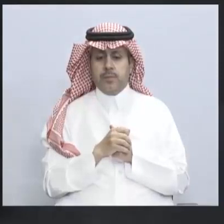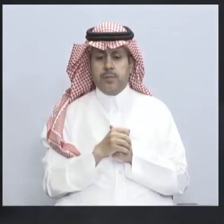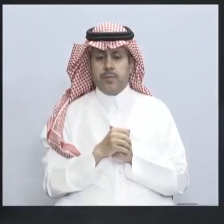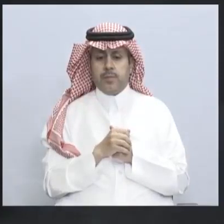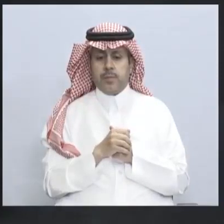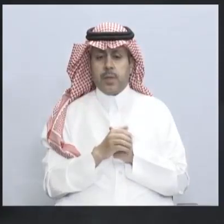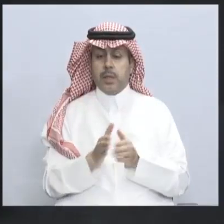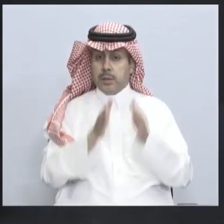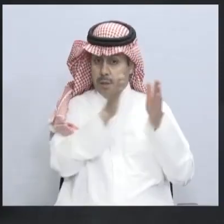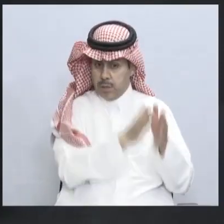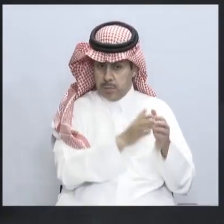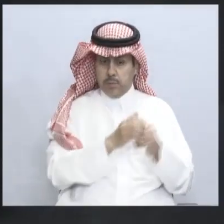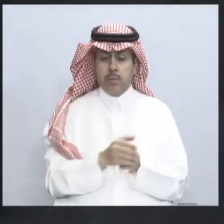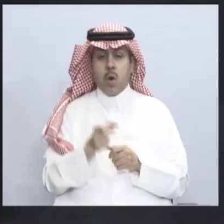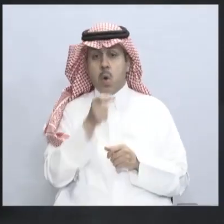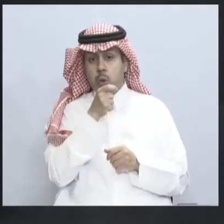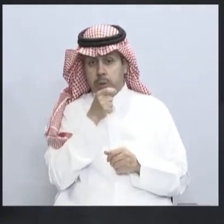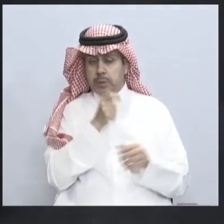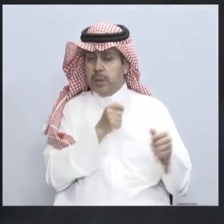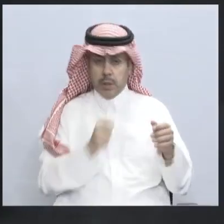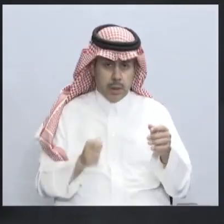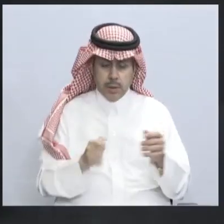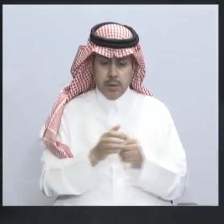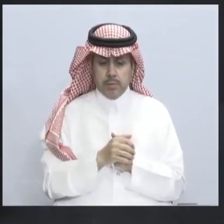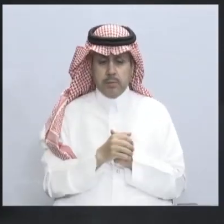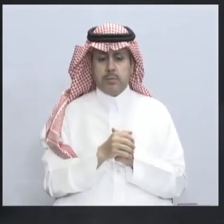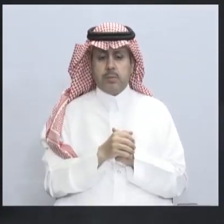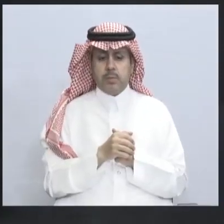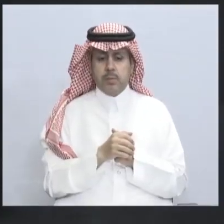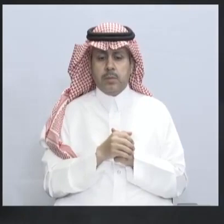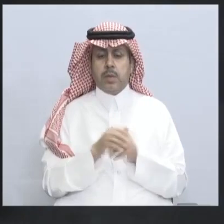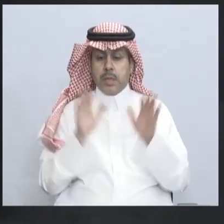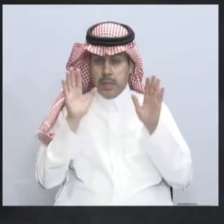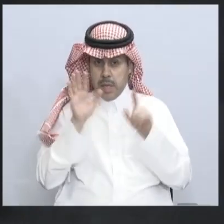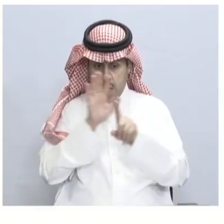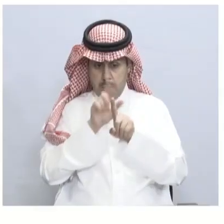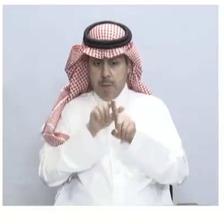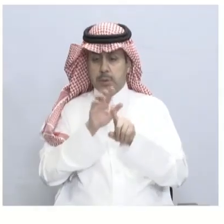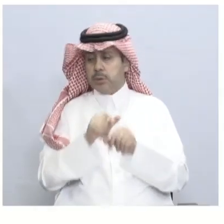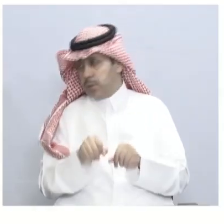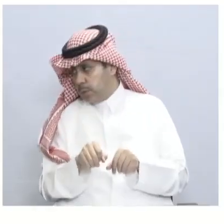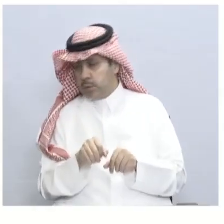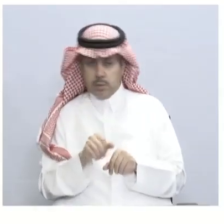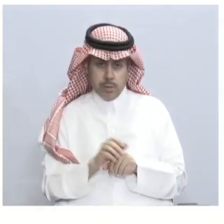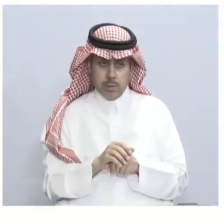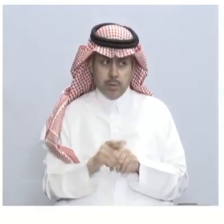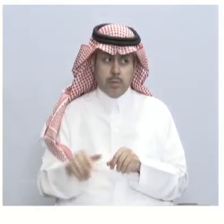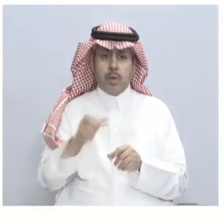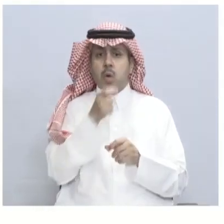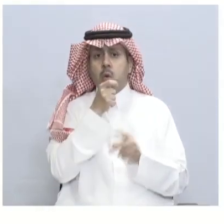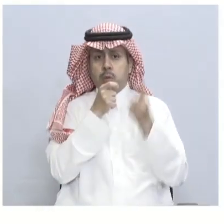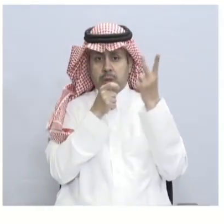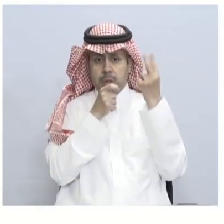ناتي الان الى خطبه العيدين فاذا سلم الامام من الصلاه خطب خطبتين يجلس